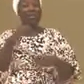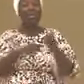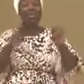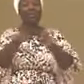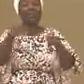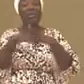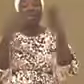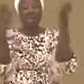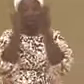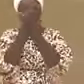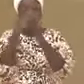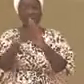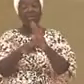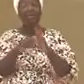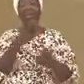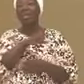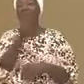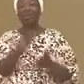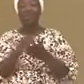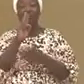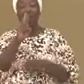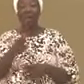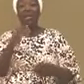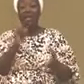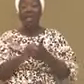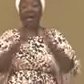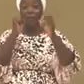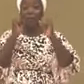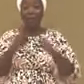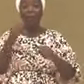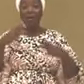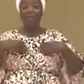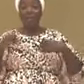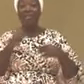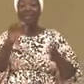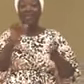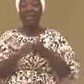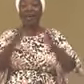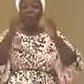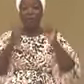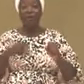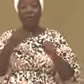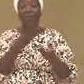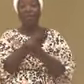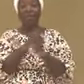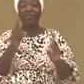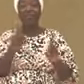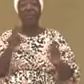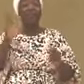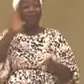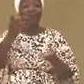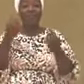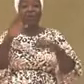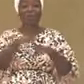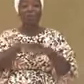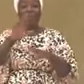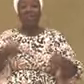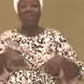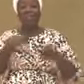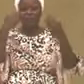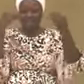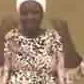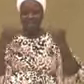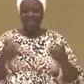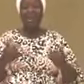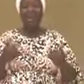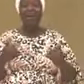partout tu es cette puissance de guérison cette puissante délivrance viendra su tarim été